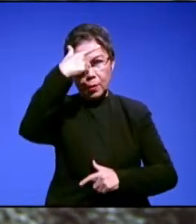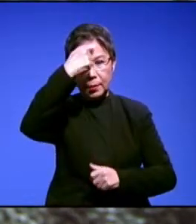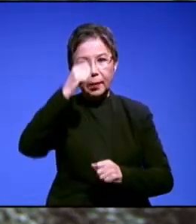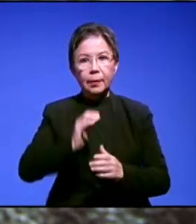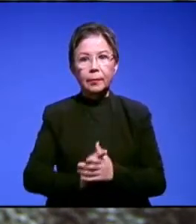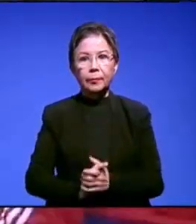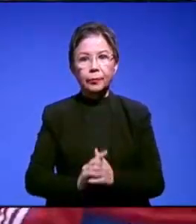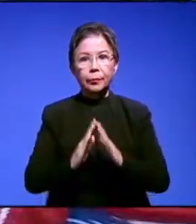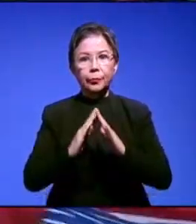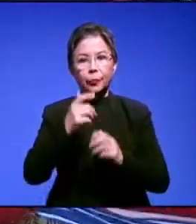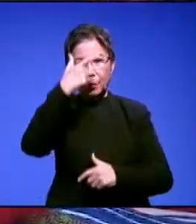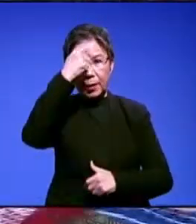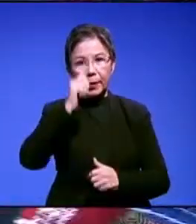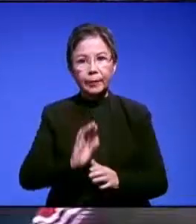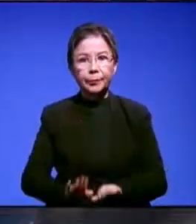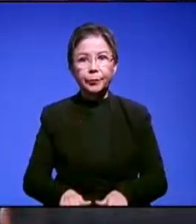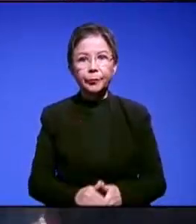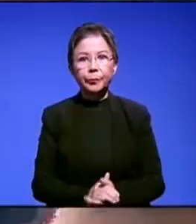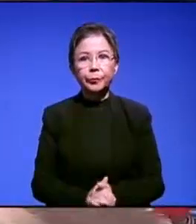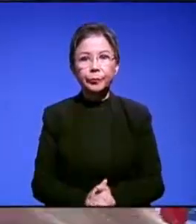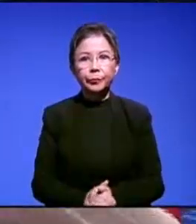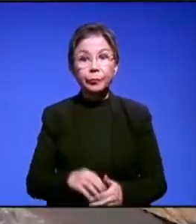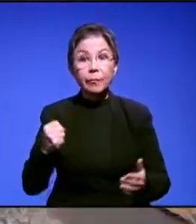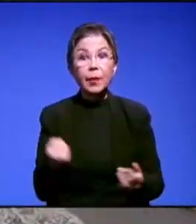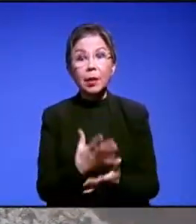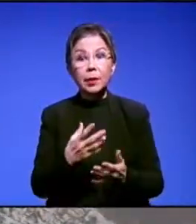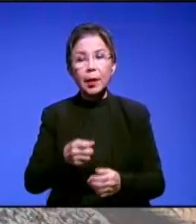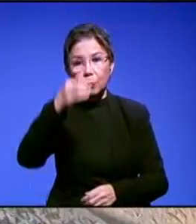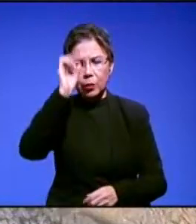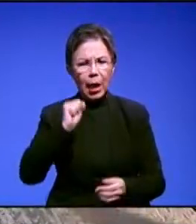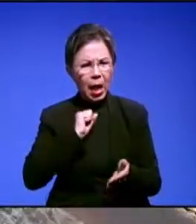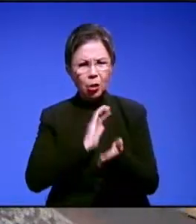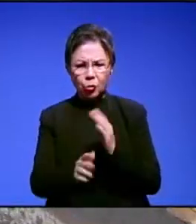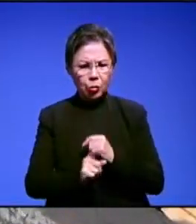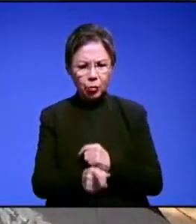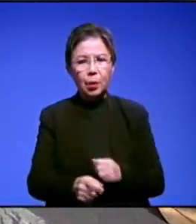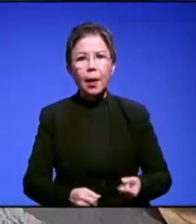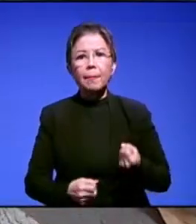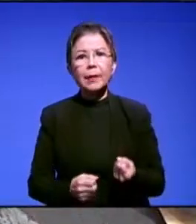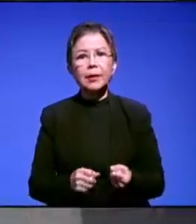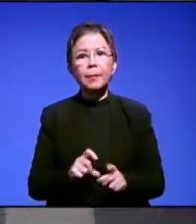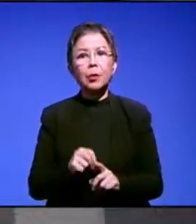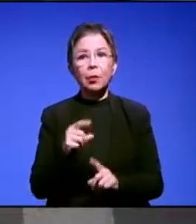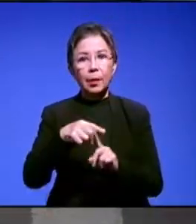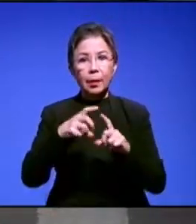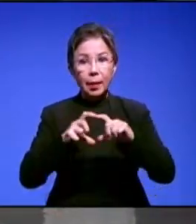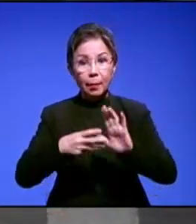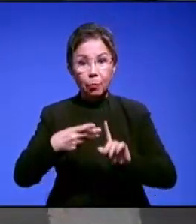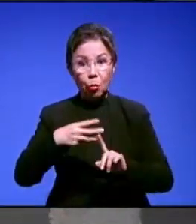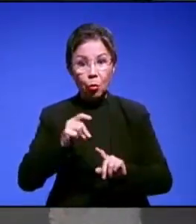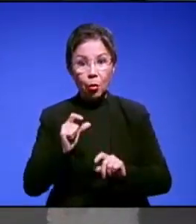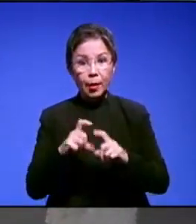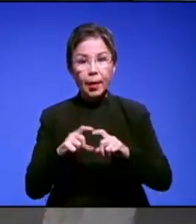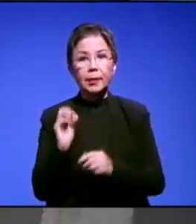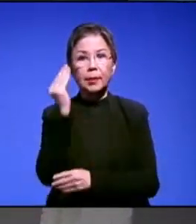sakit Eurico Hai pasca kejadian polisi langsung mendatangi Pasar Jembatan Dua Tambora Jakarta Barat